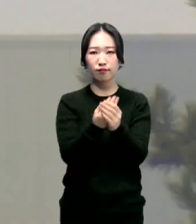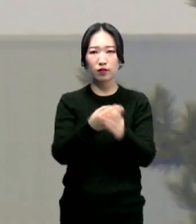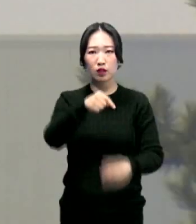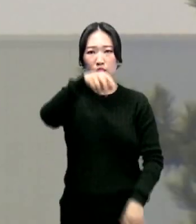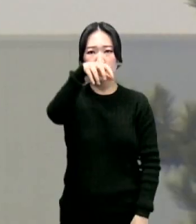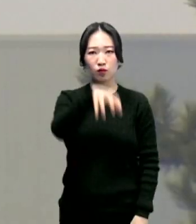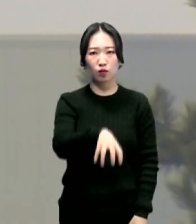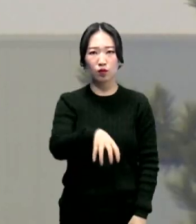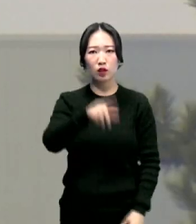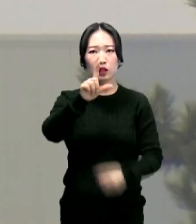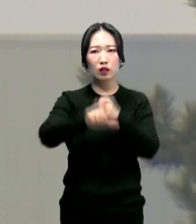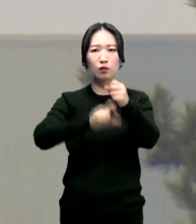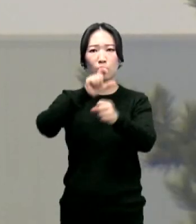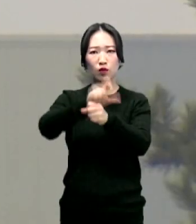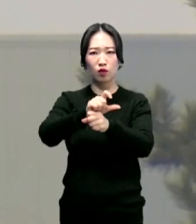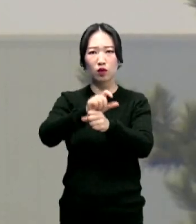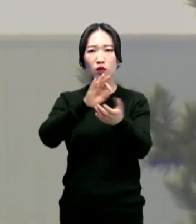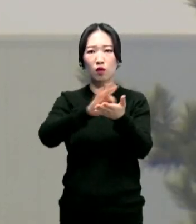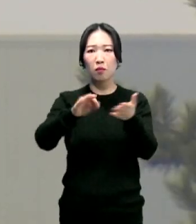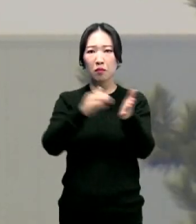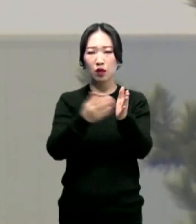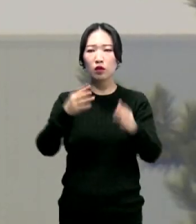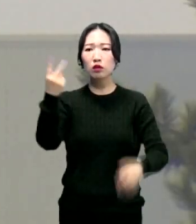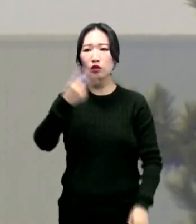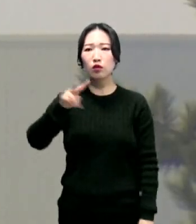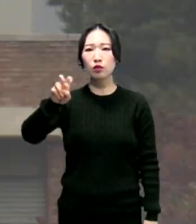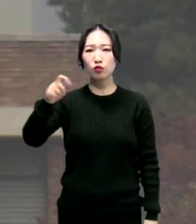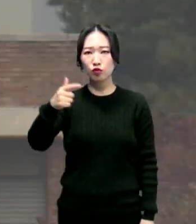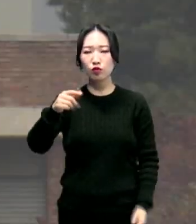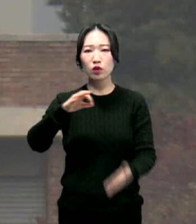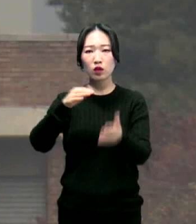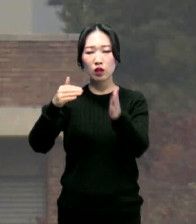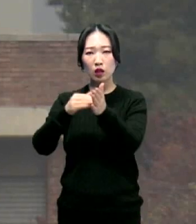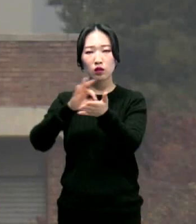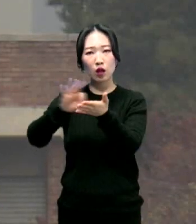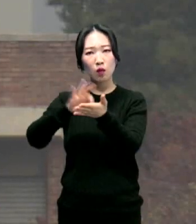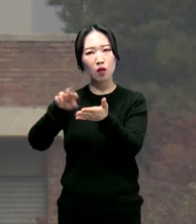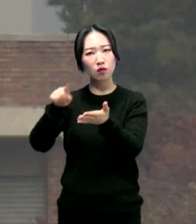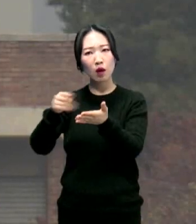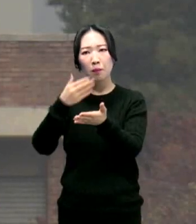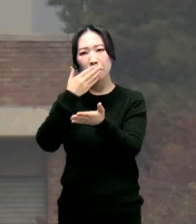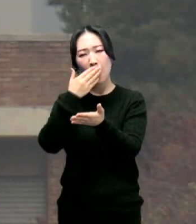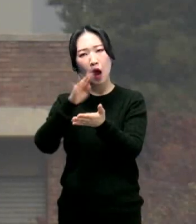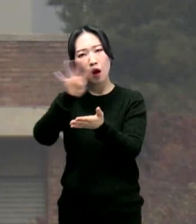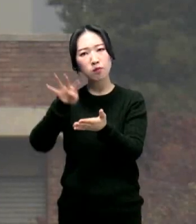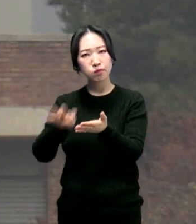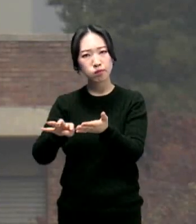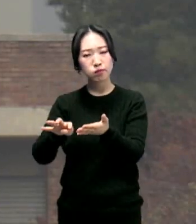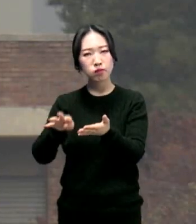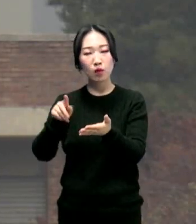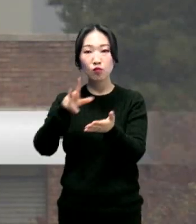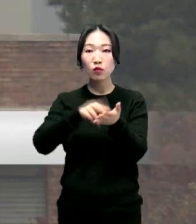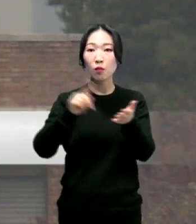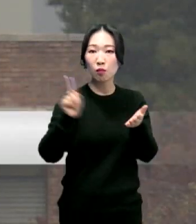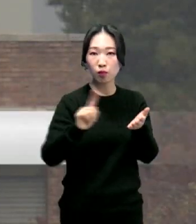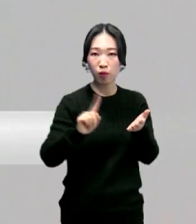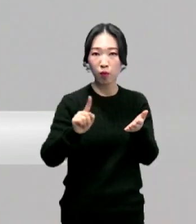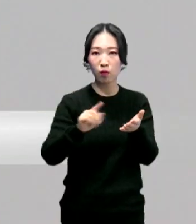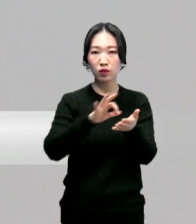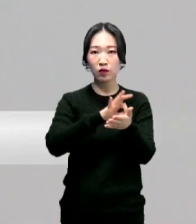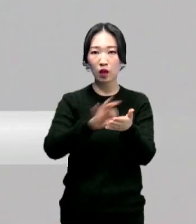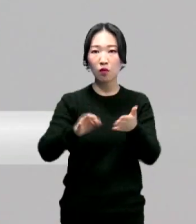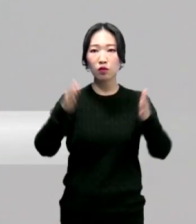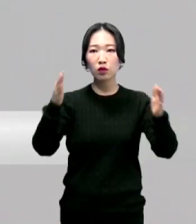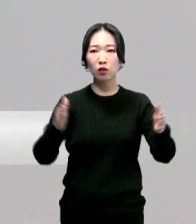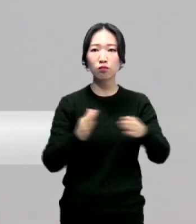연한은 15년이지만 2026년까지 사용할 수 있다는 해석이 가능한 겁니다. 문제는 내구 연한이